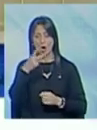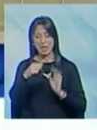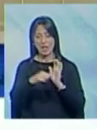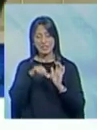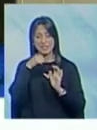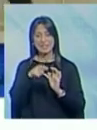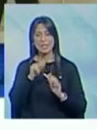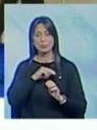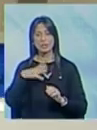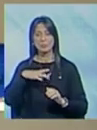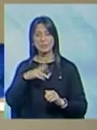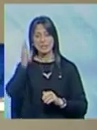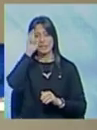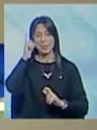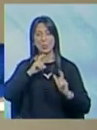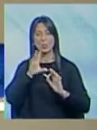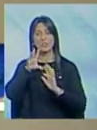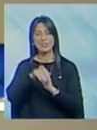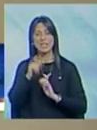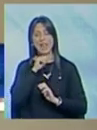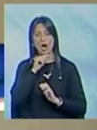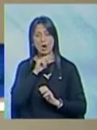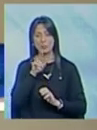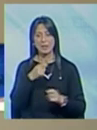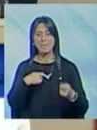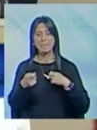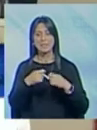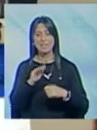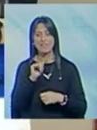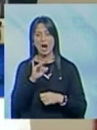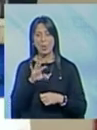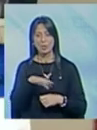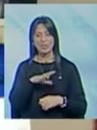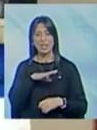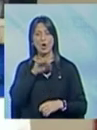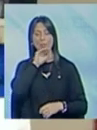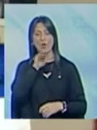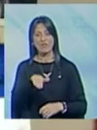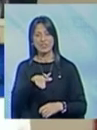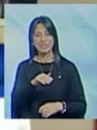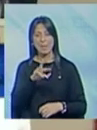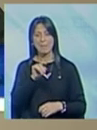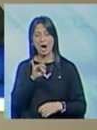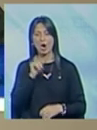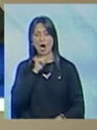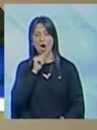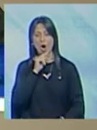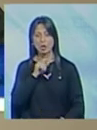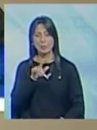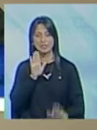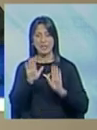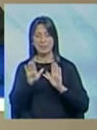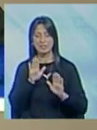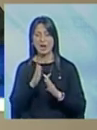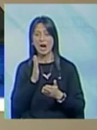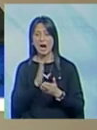2006 წლიდან მუშაობდა თბილისის სახელმწიფო უნივერსიტეტში ეკონომიკის და ბიზნესის ფაკულტეტზე, იყო პროფესორი და მაკროეკონომიკის კათედრის